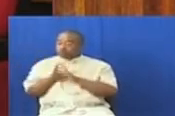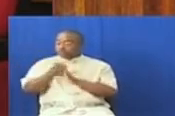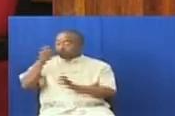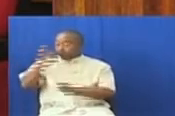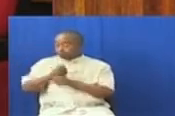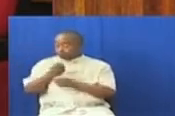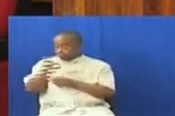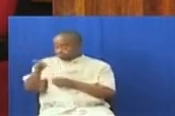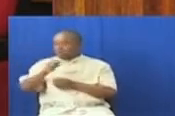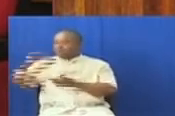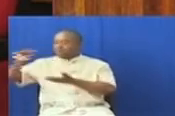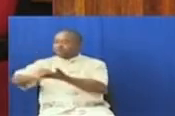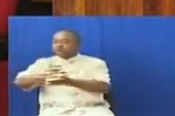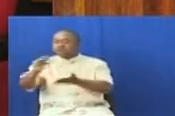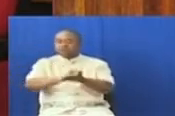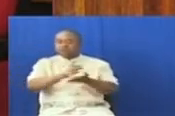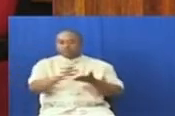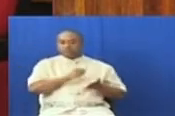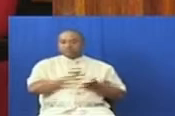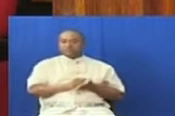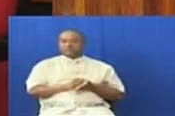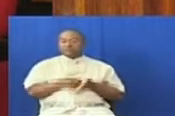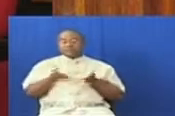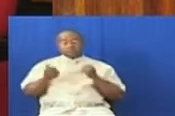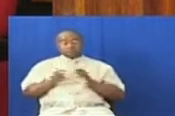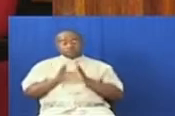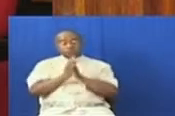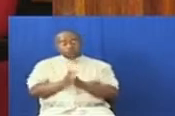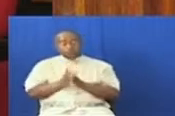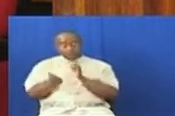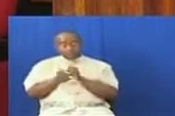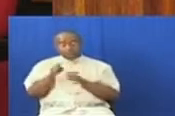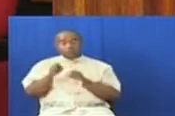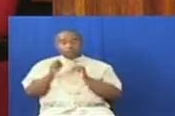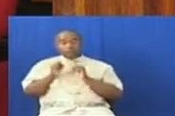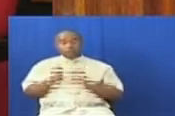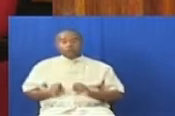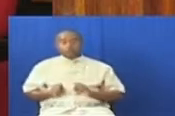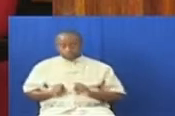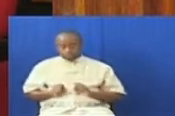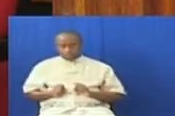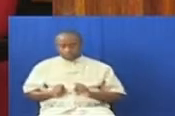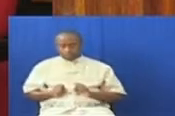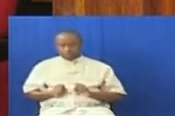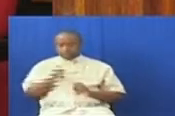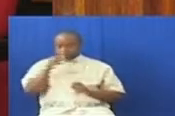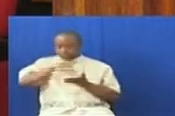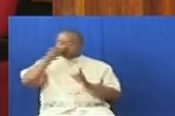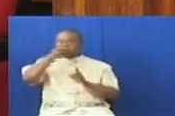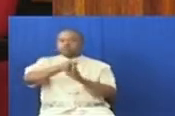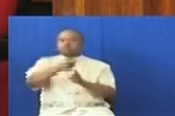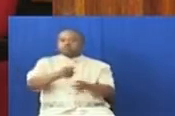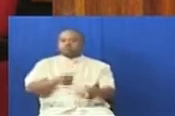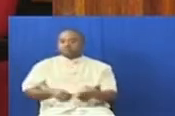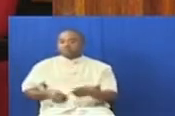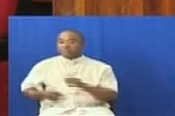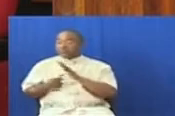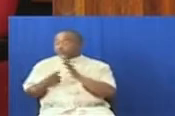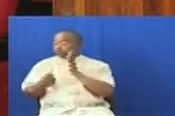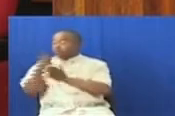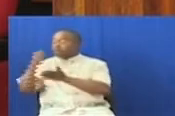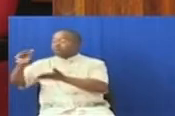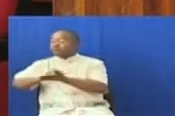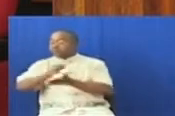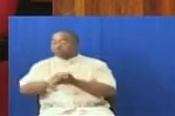maana ya kuzifuta. Kwa hiyo naomba ili jambo lichukuliwe maanani, kuonyesha mfano halmashauri mbili tatu, hawa watumishi pamoja na madiwani